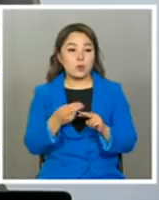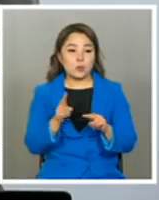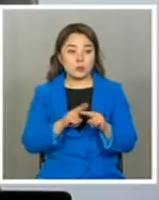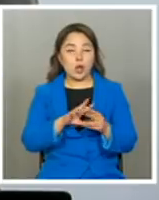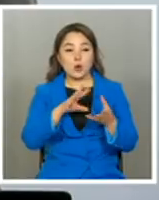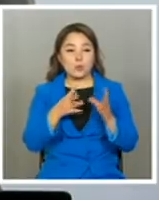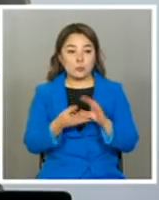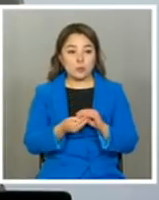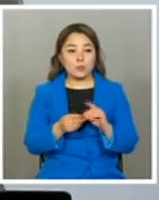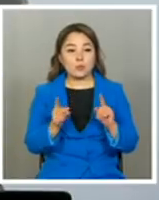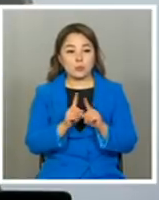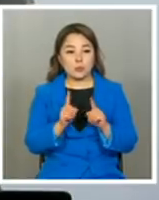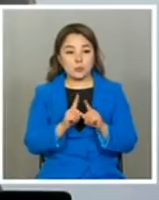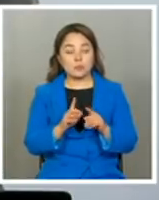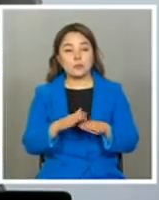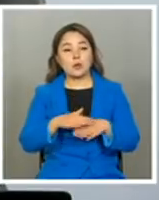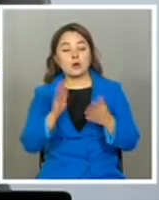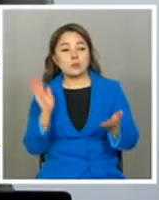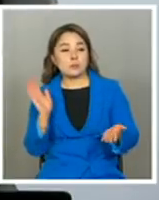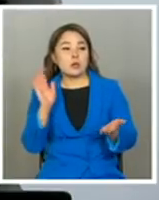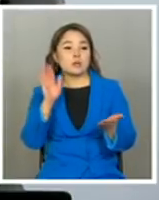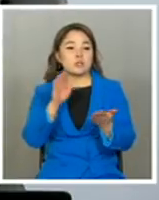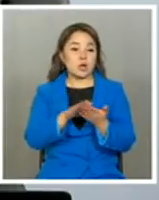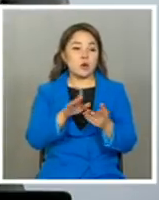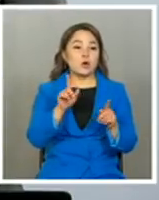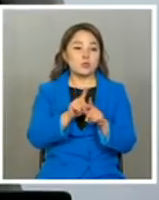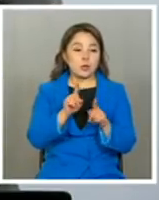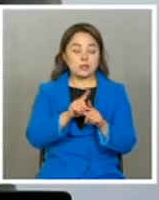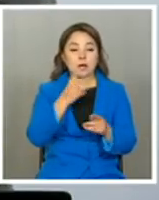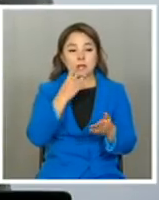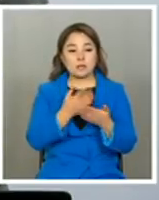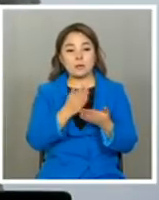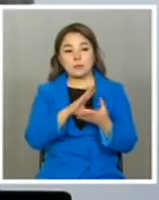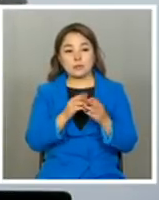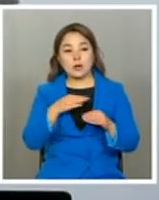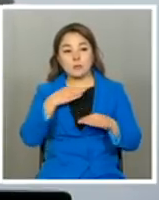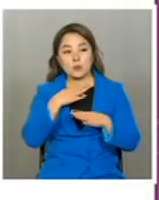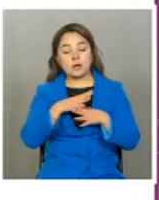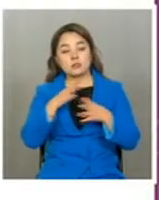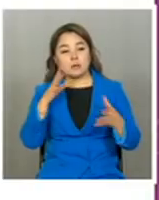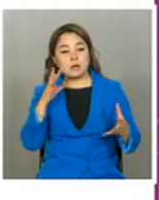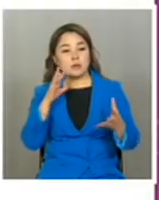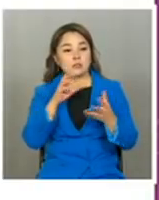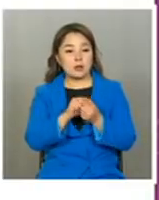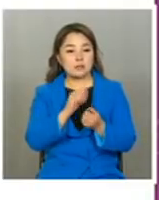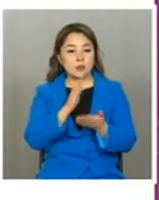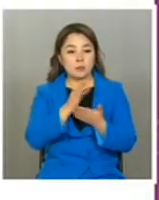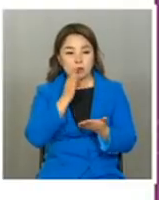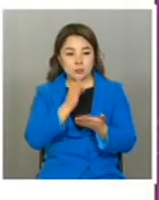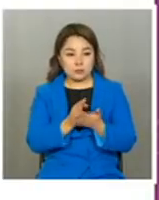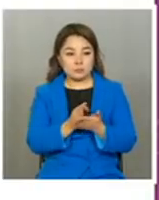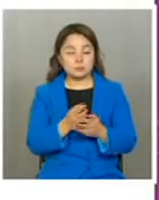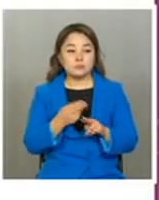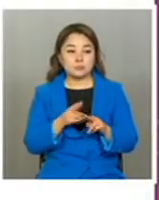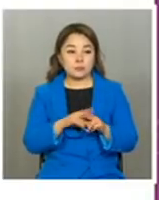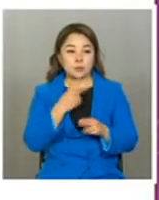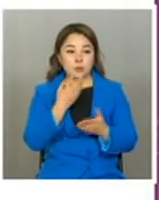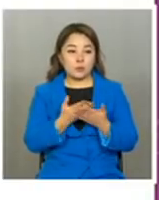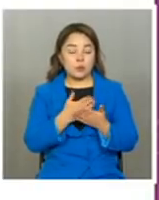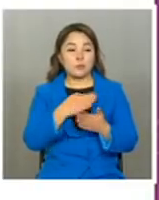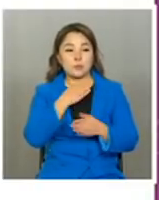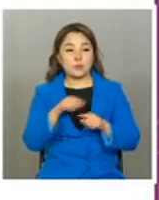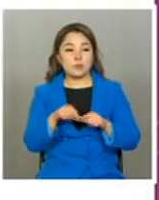бүгілу жазылу арқылы бұлшықеттер жиырылып отырады. Келесі көрсеткіш бұлшықет